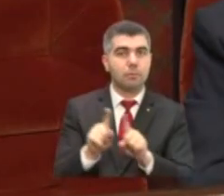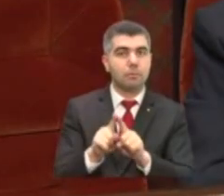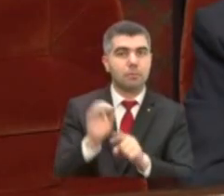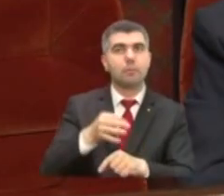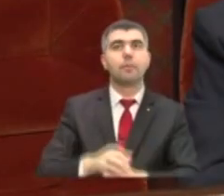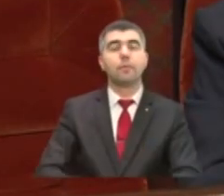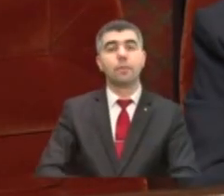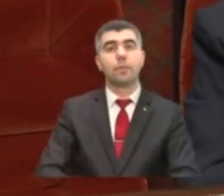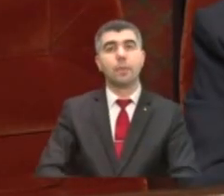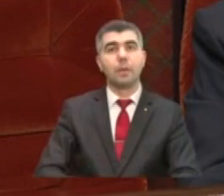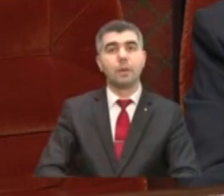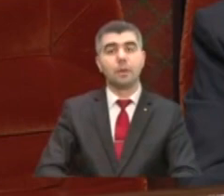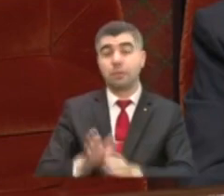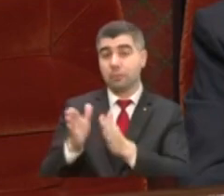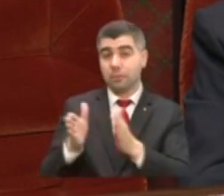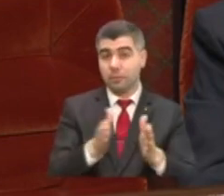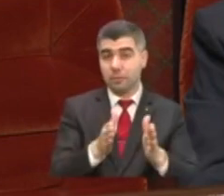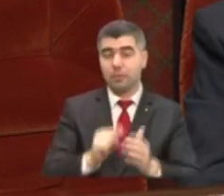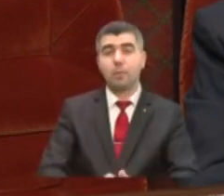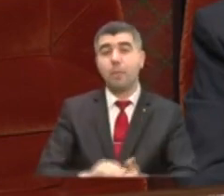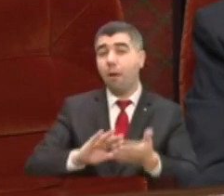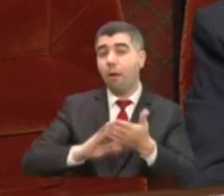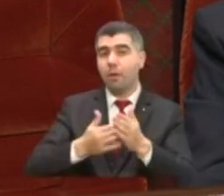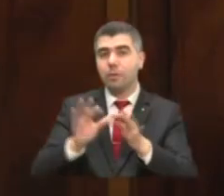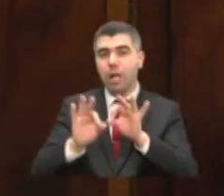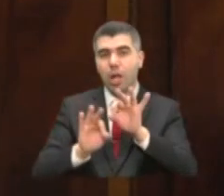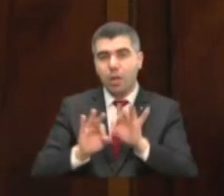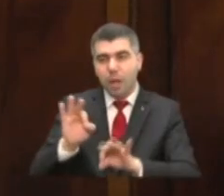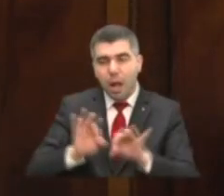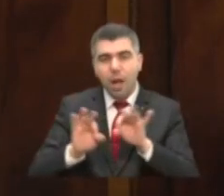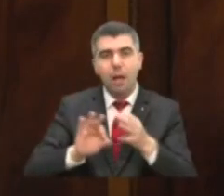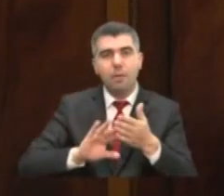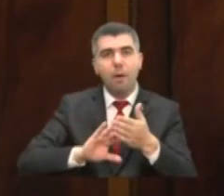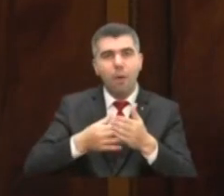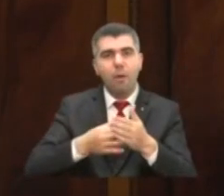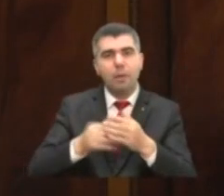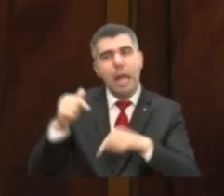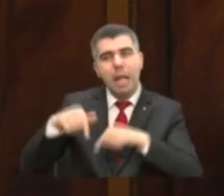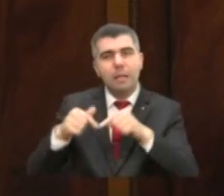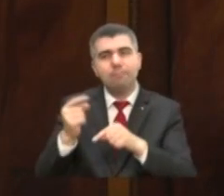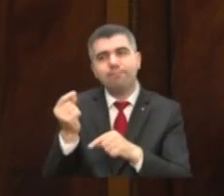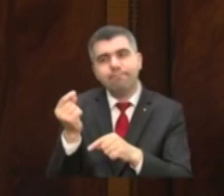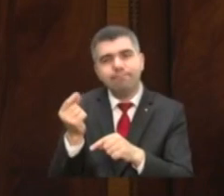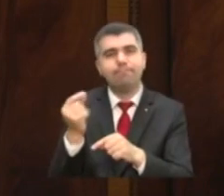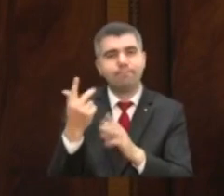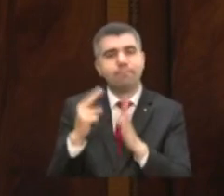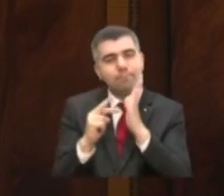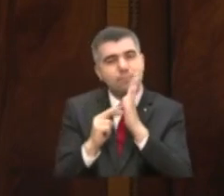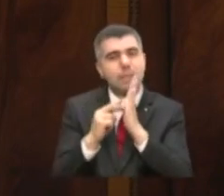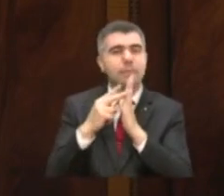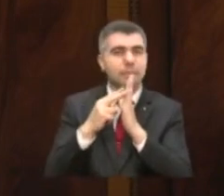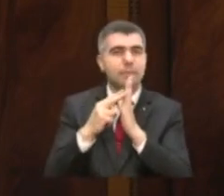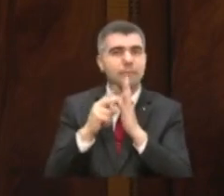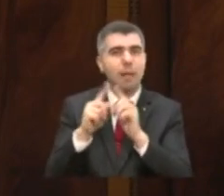التوظيف. طيب رغم ذلك، هذه الإجراءات رغم ذلك مكنت واحد شوية، تحسن واحد شوية، ولكن داك